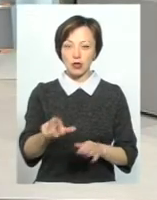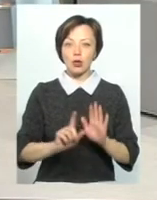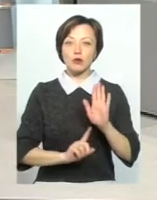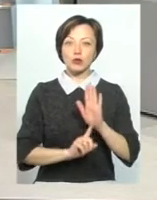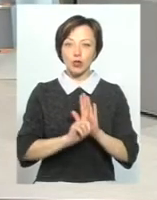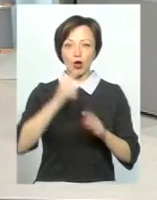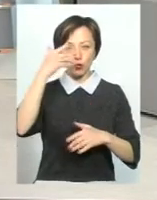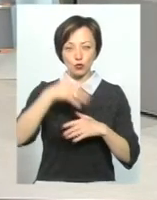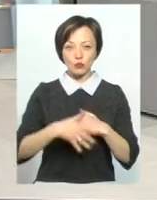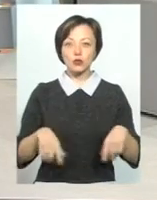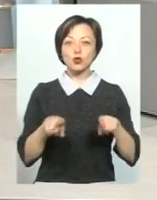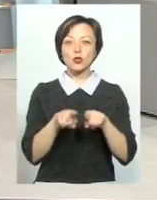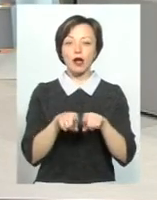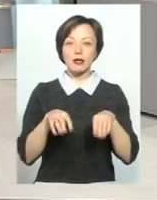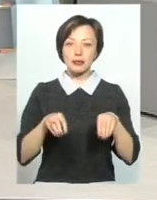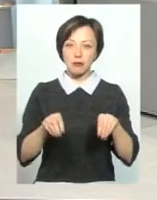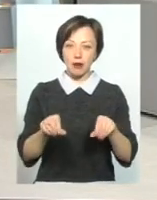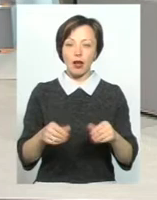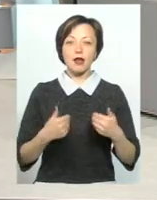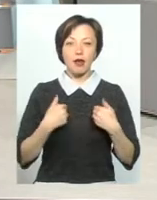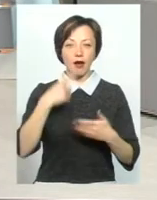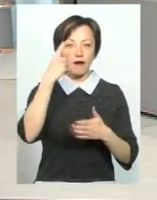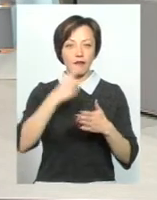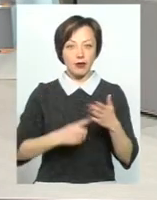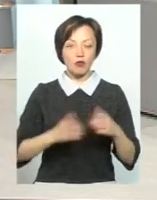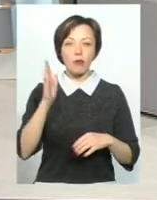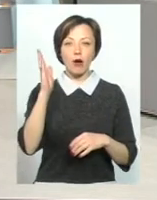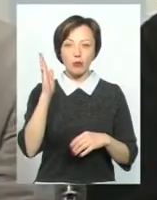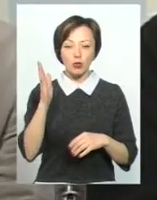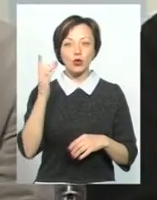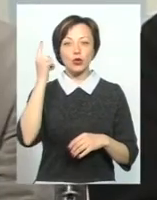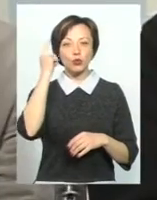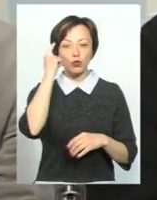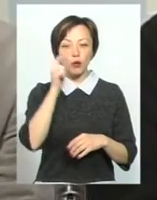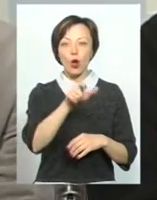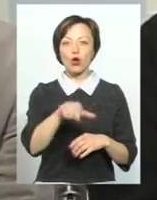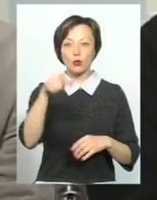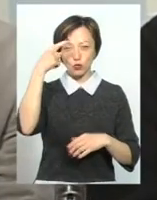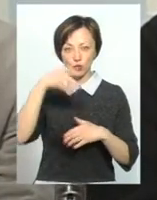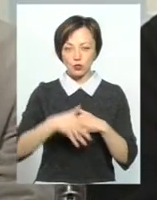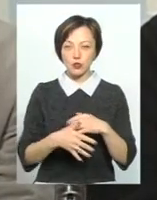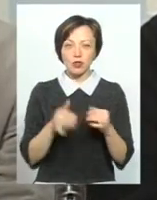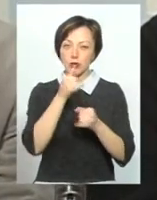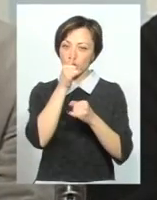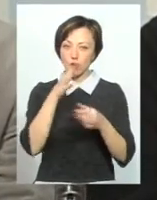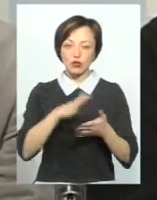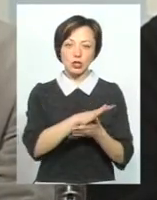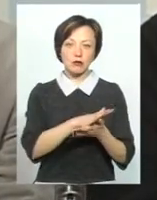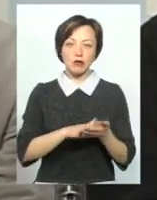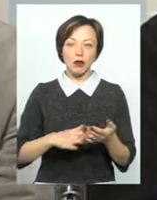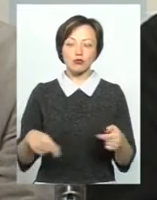починають розуміти, що таке земля, і я вірю в майбутнє, і я думаю, що люди зрозуміють, що не можна далі